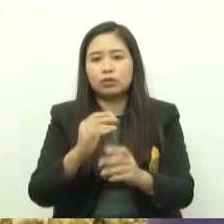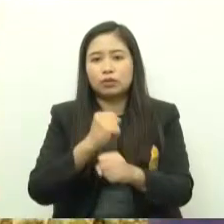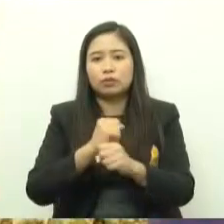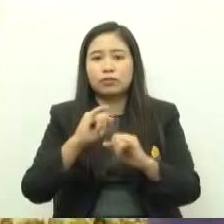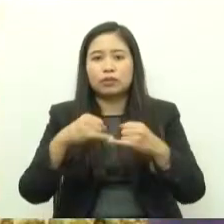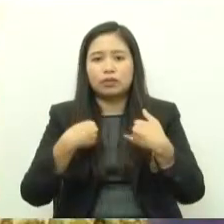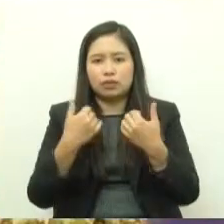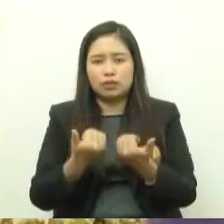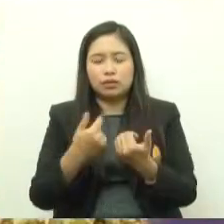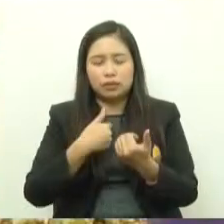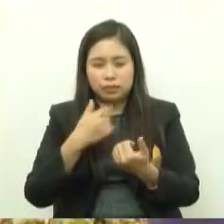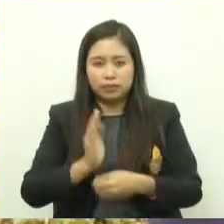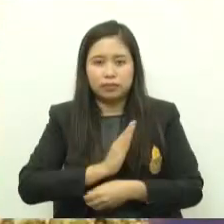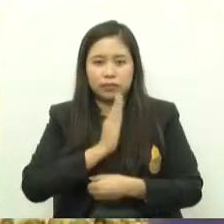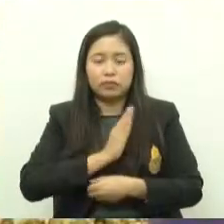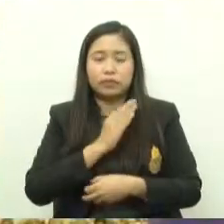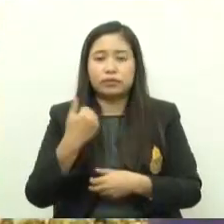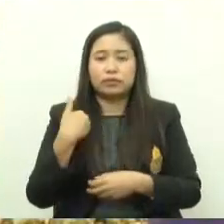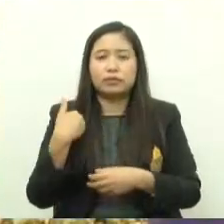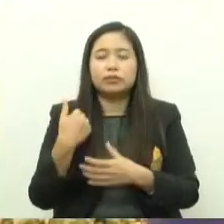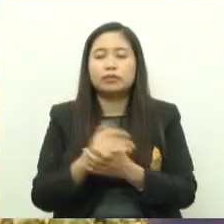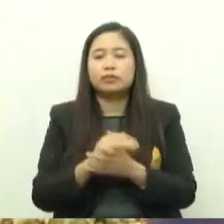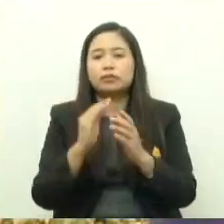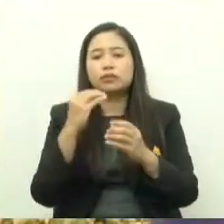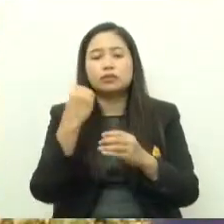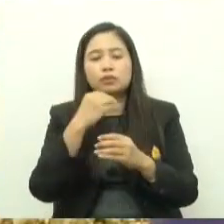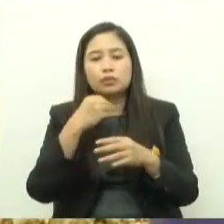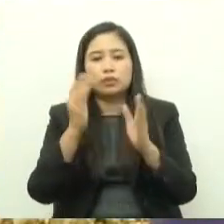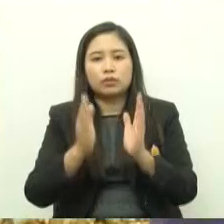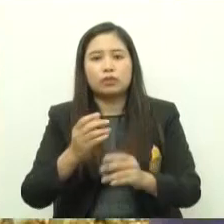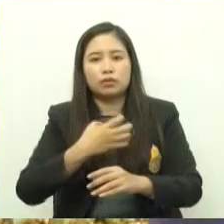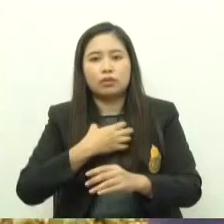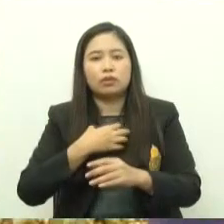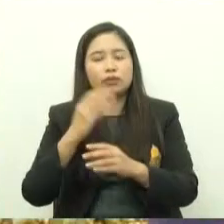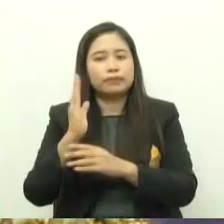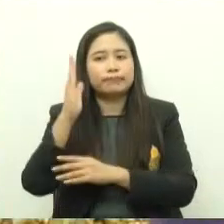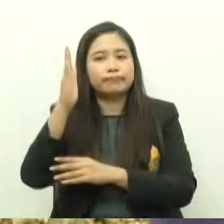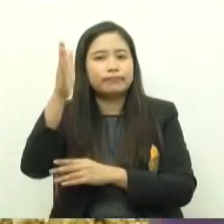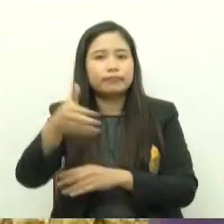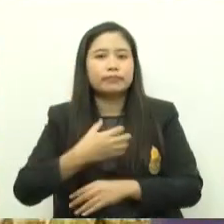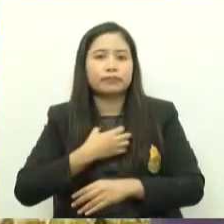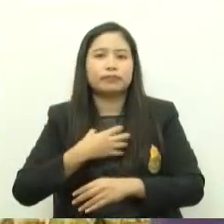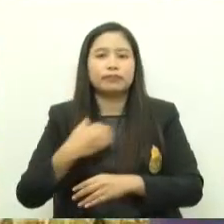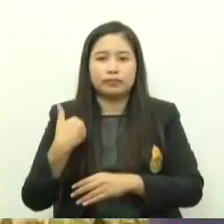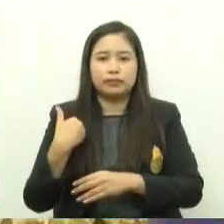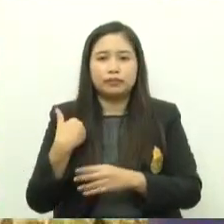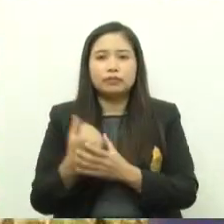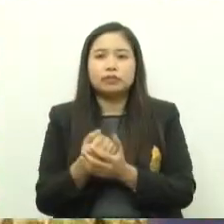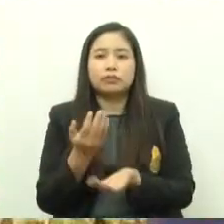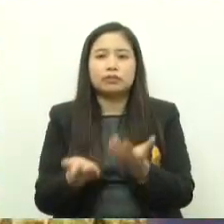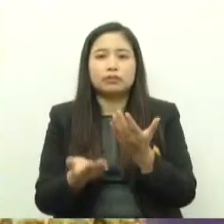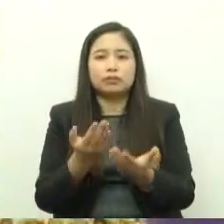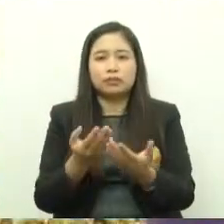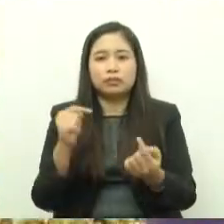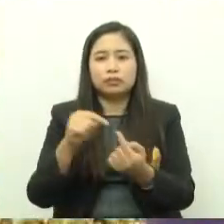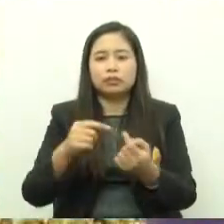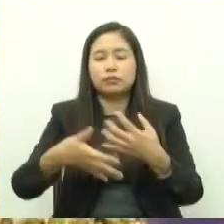ที่เราน่าภาคภูมิใจและก็ทุกคนเรียกร้องอยากให้มีสิ่งนี้เกิดขึ้นในปีต่อๆไปอ่าอย่างไรก็ตามนะครับในการดำเนินงาน